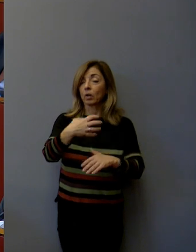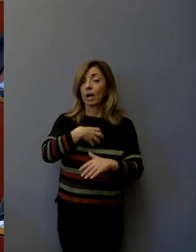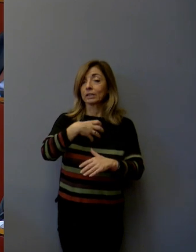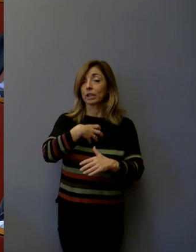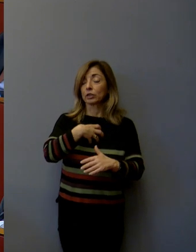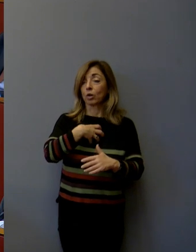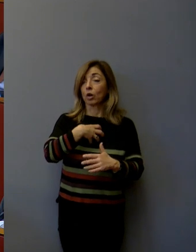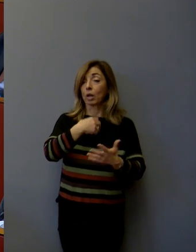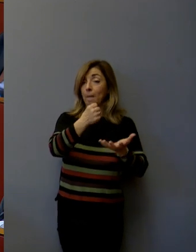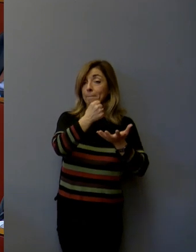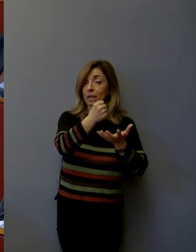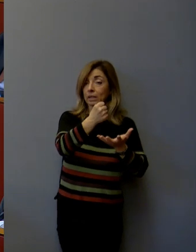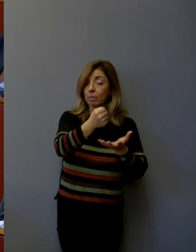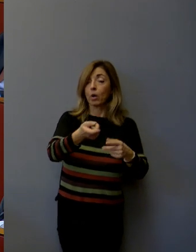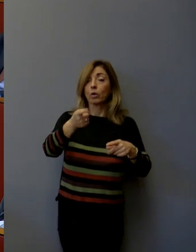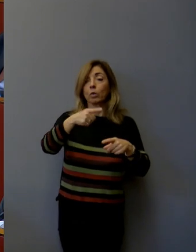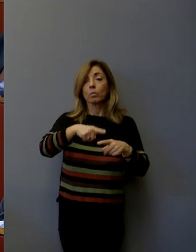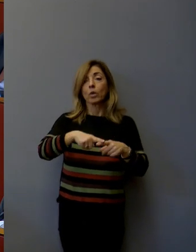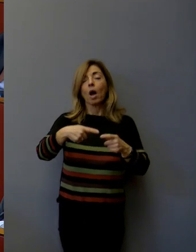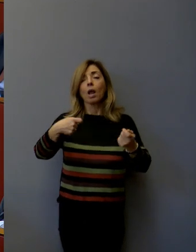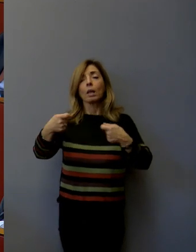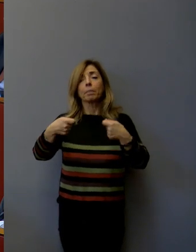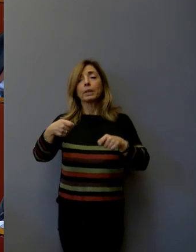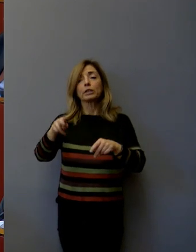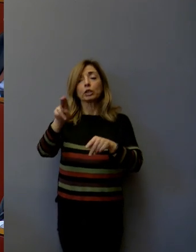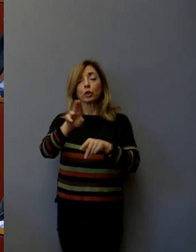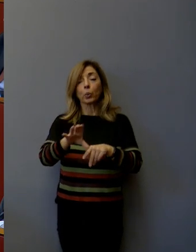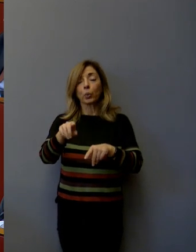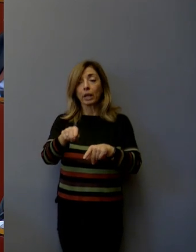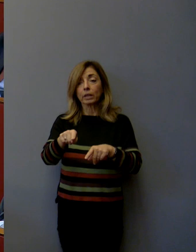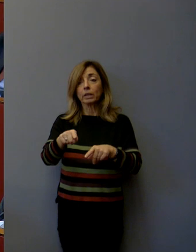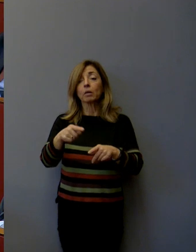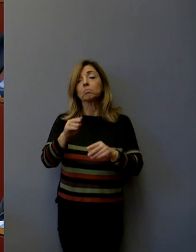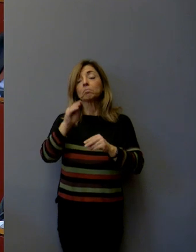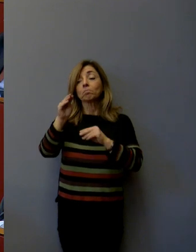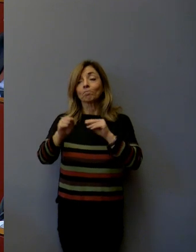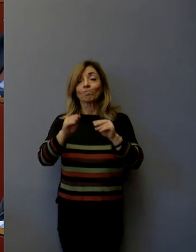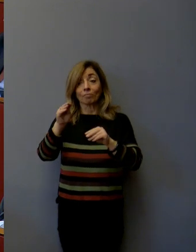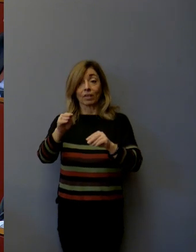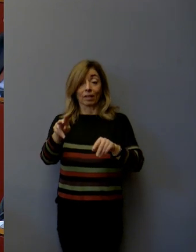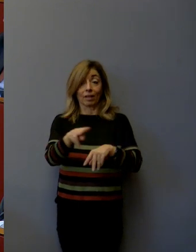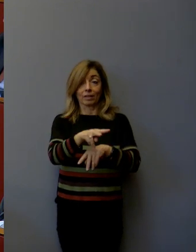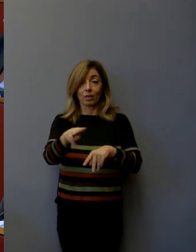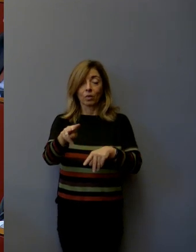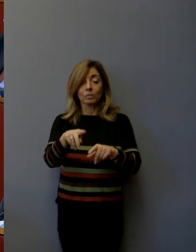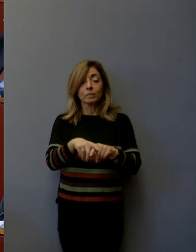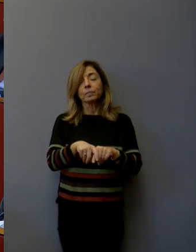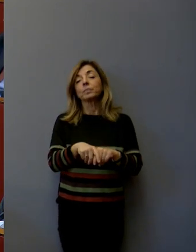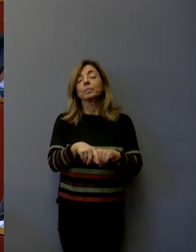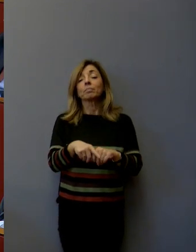Ma le business unit a tutte queste entità che sono state create Per incrociare le domande le offerte